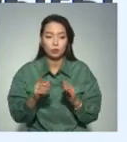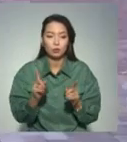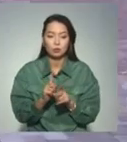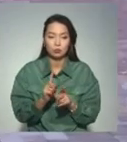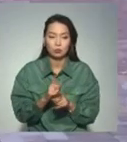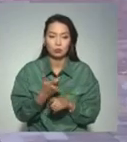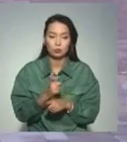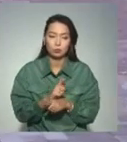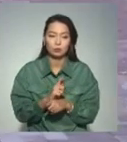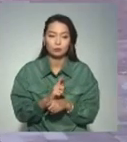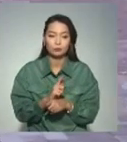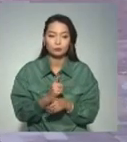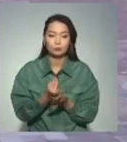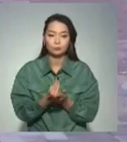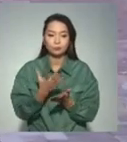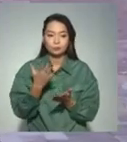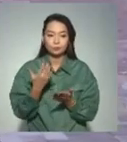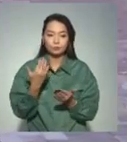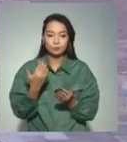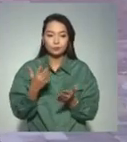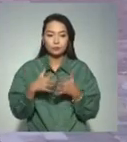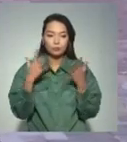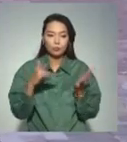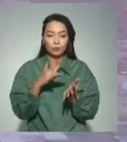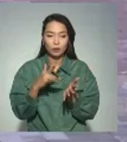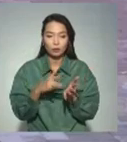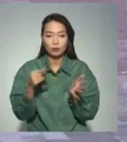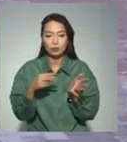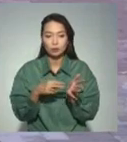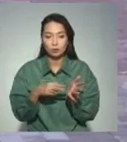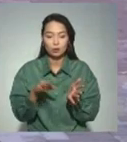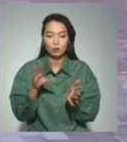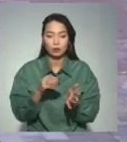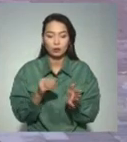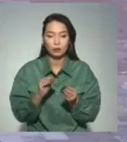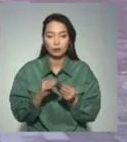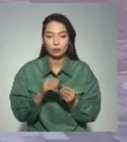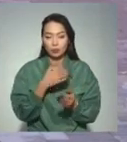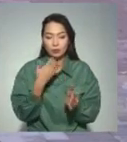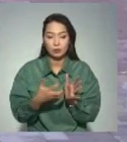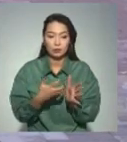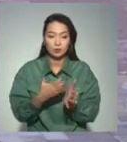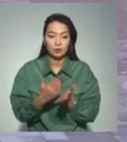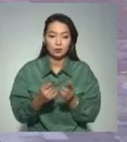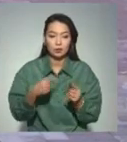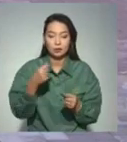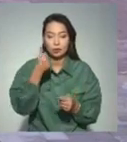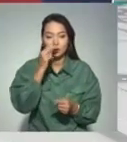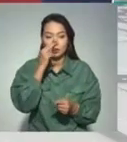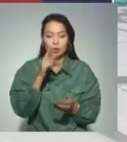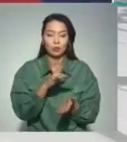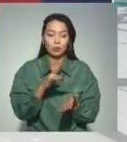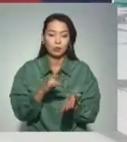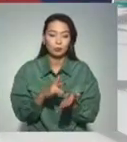ескі. Баспананың қымбаттауына үлкен қалалардағы тұрғын үй бағасының тұрақсыздығы себеп дейді мамандар. Келесі сөзді Шымкенттегі